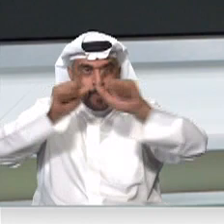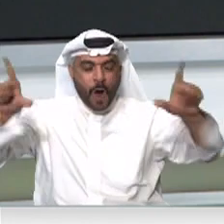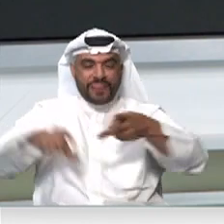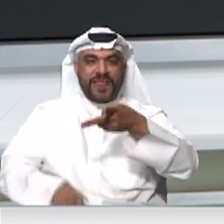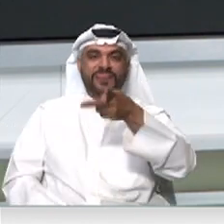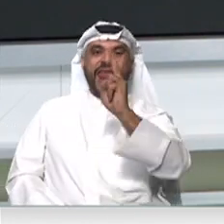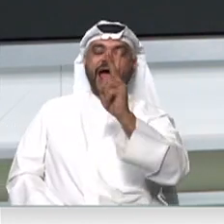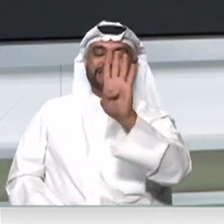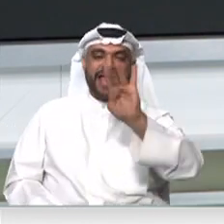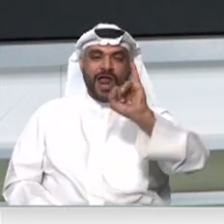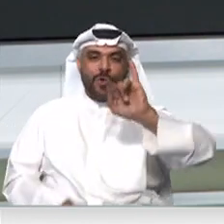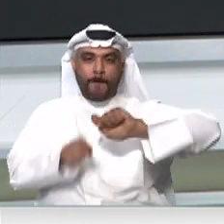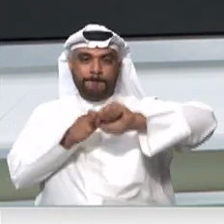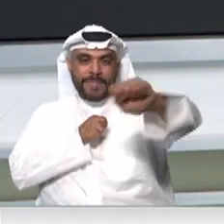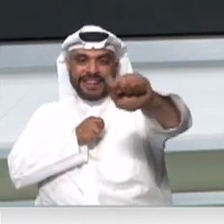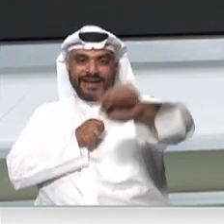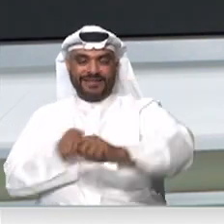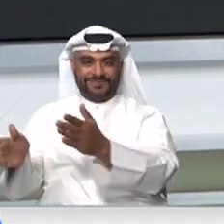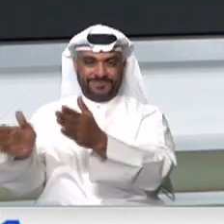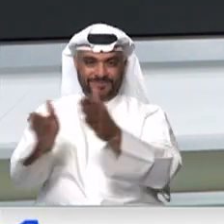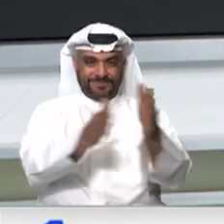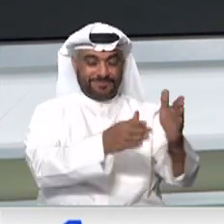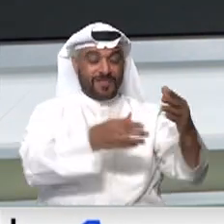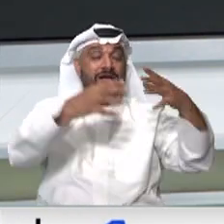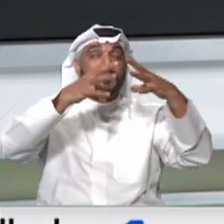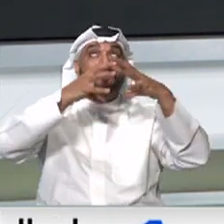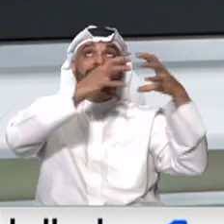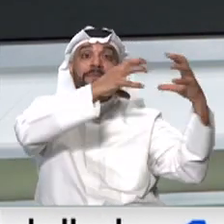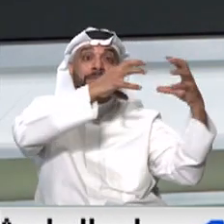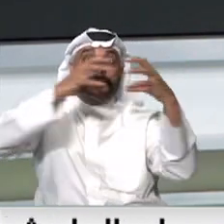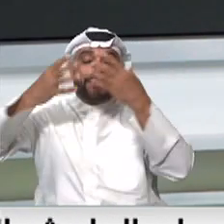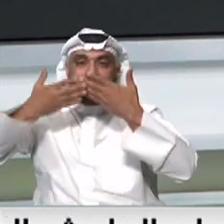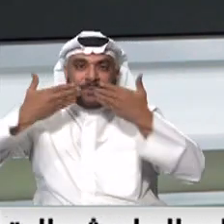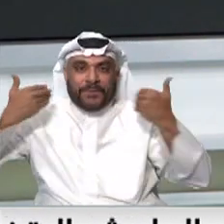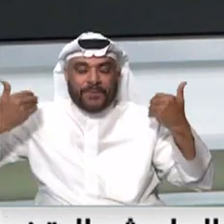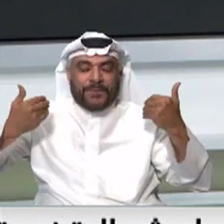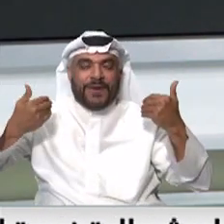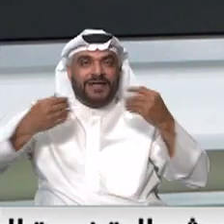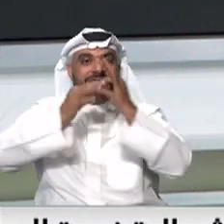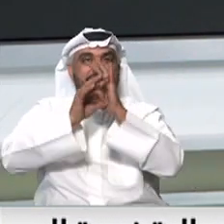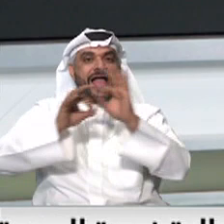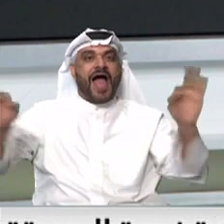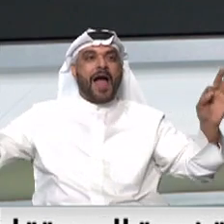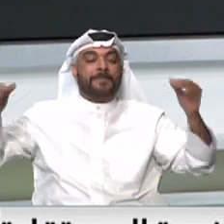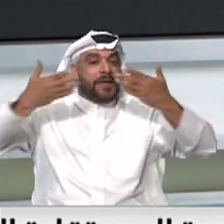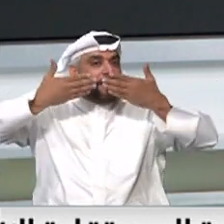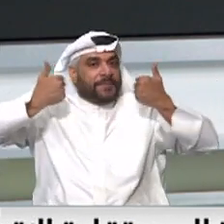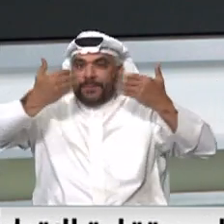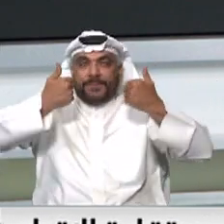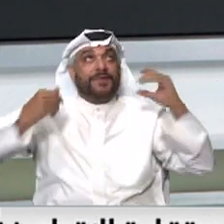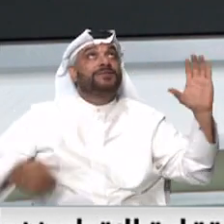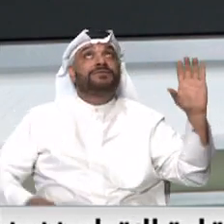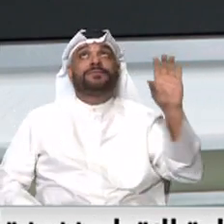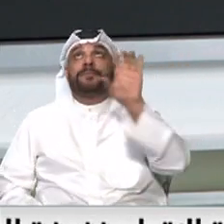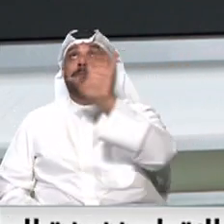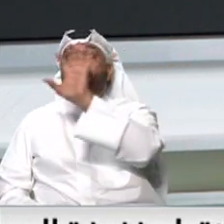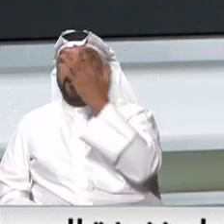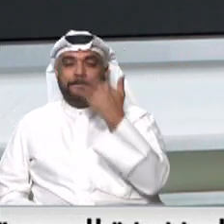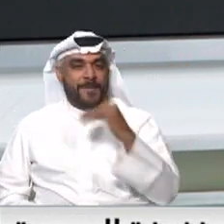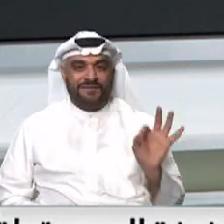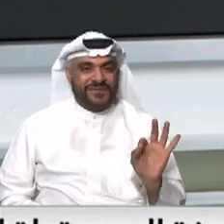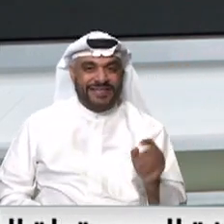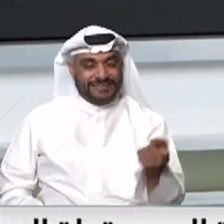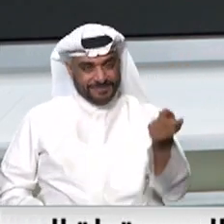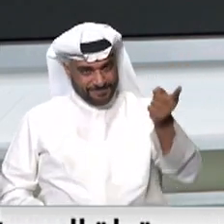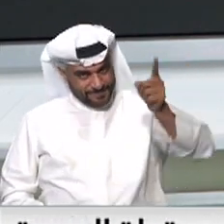ممتازه اكثر من 12 كم سما صافيه الوضعيه هذه راح تستمر ويانا حتى نهايه اليوم لكن هناك فرص لعبور بعض السحب على بعض المناطق يوم